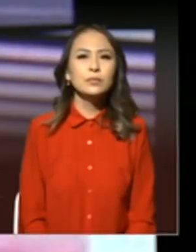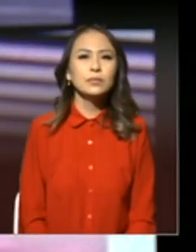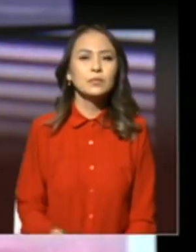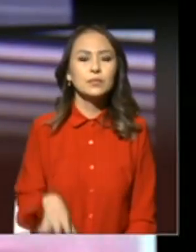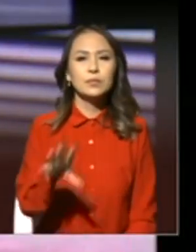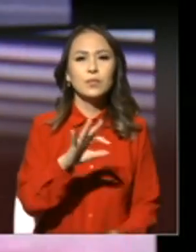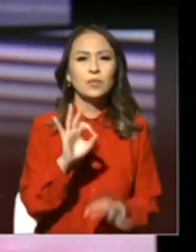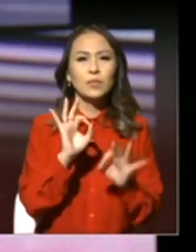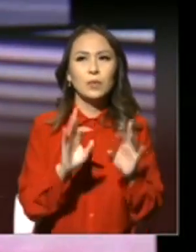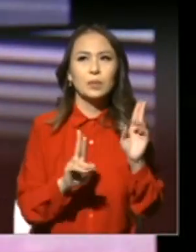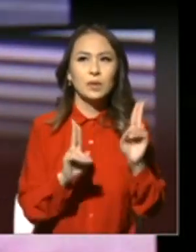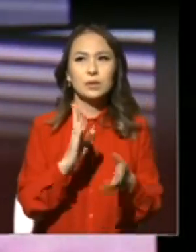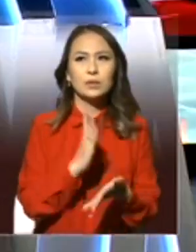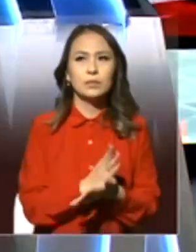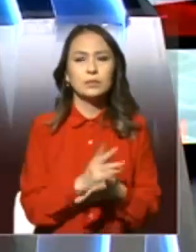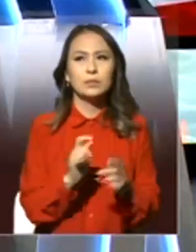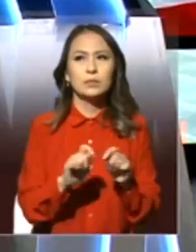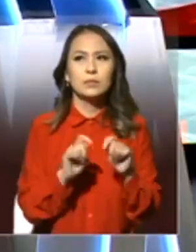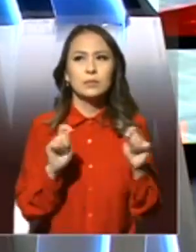негізі бүгін.